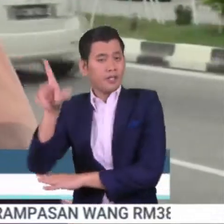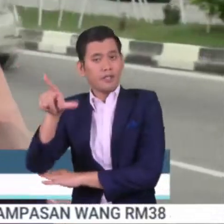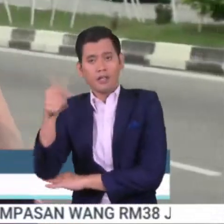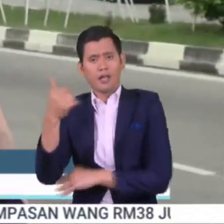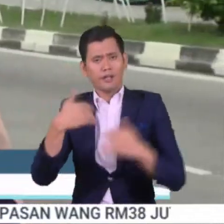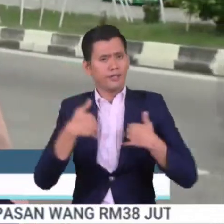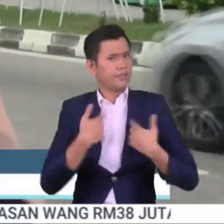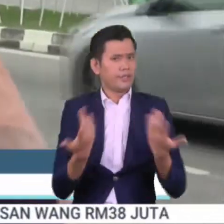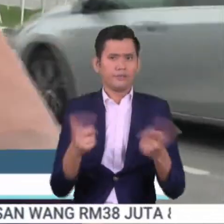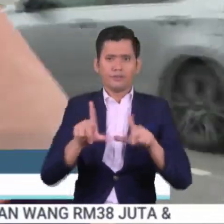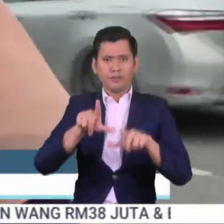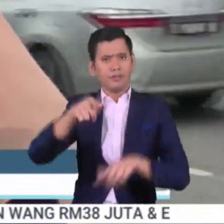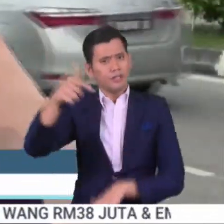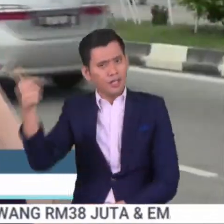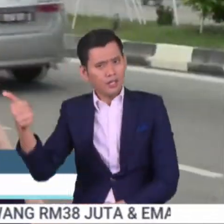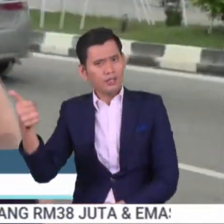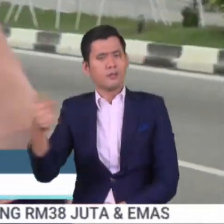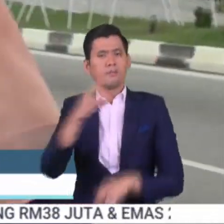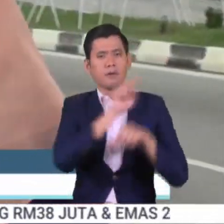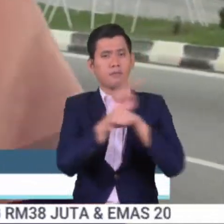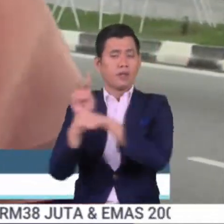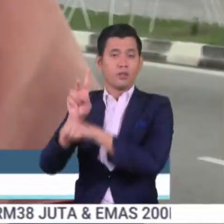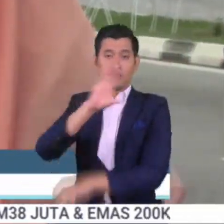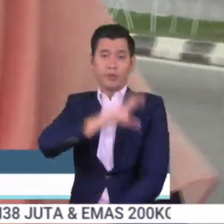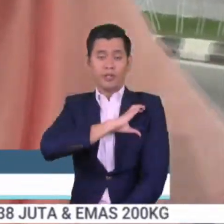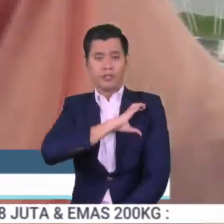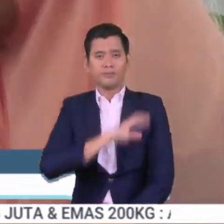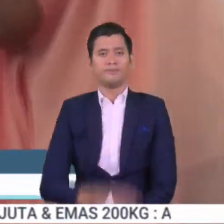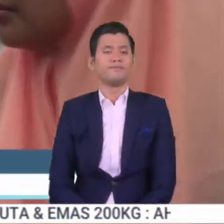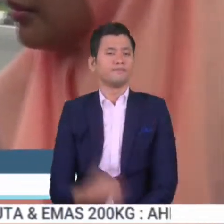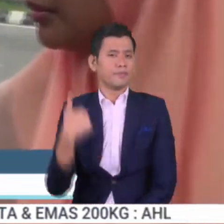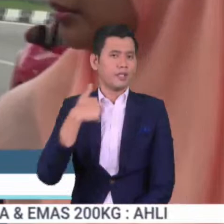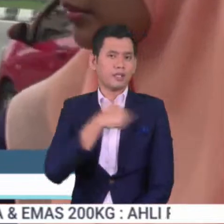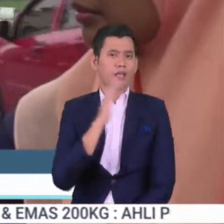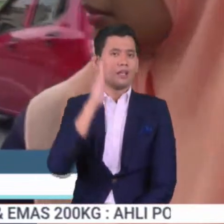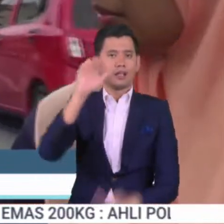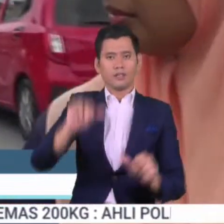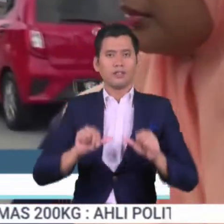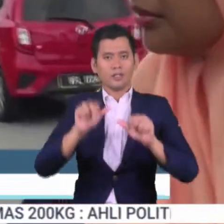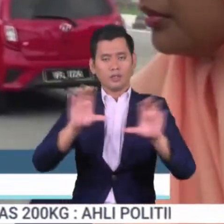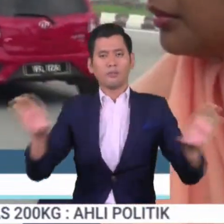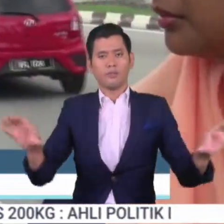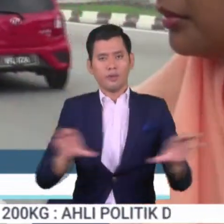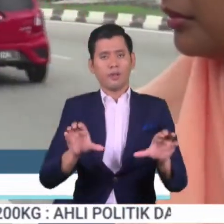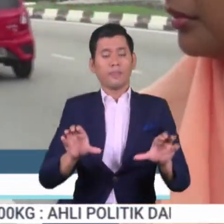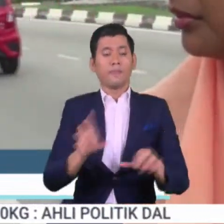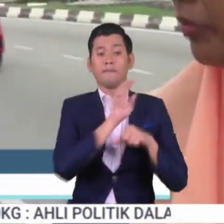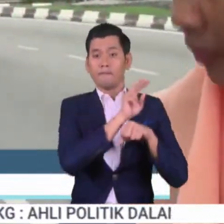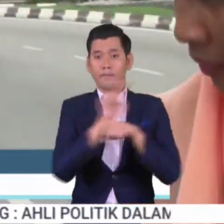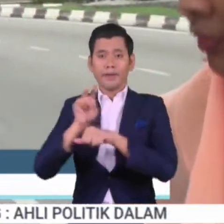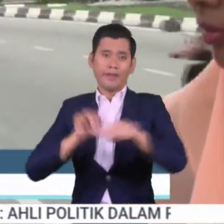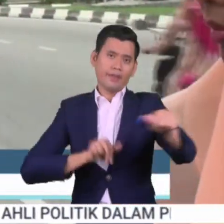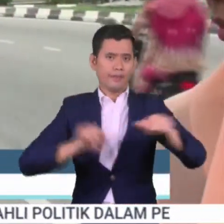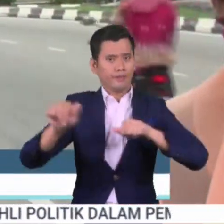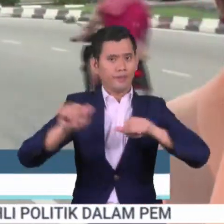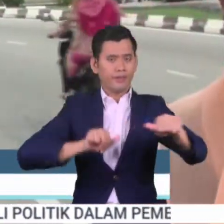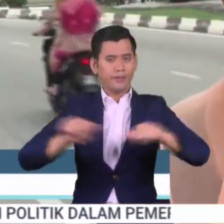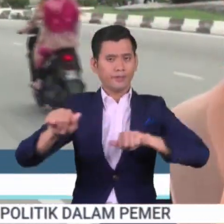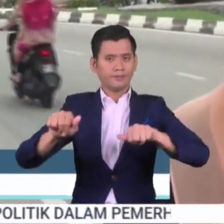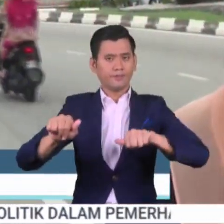lain lagi tak yang dalam pemantauan PDRM? Ya, kita juga akan terus membuat pemantauan terdapat terhadap aktiviti-aktiviti yang